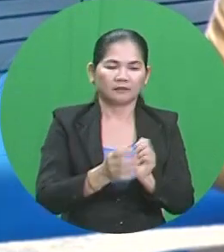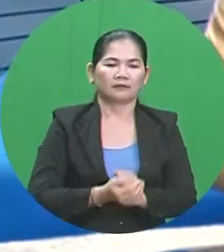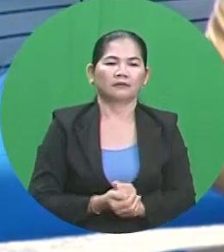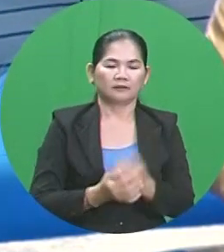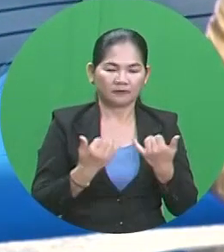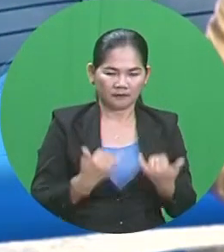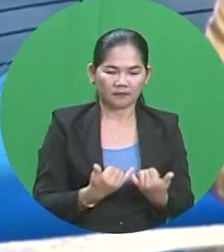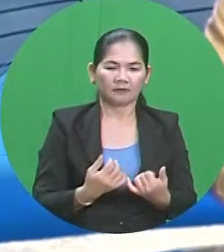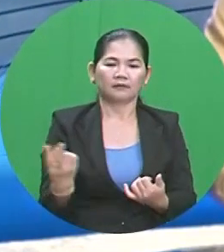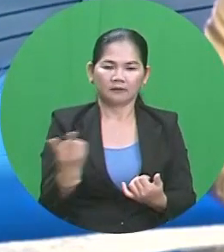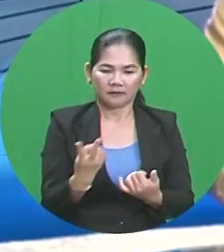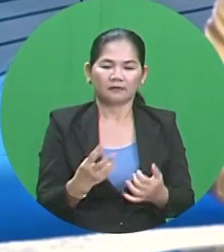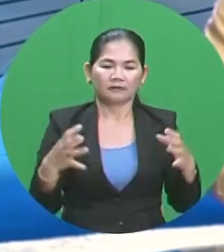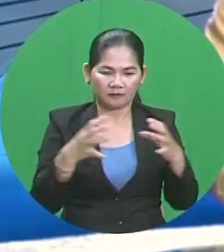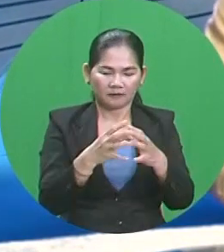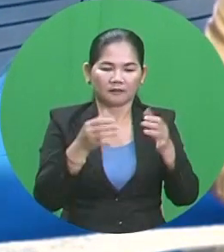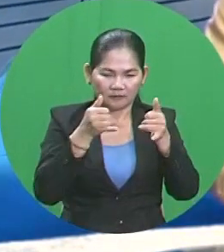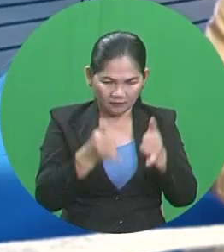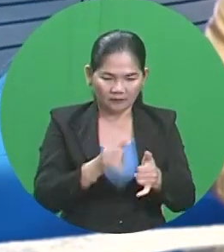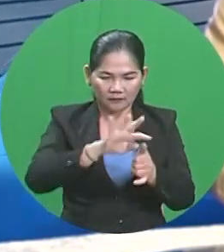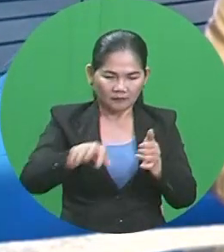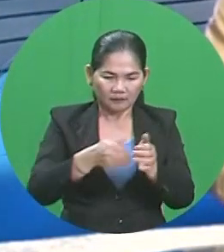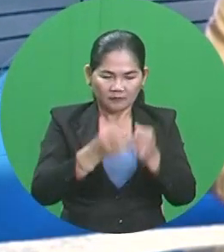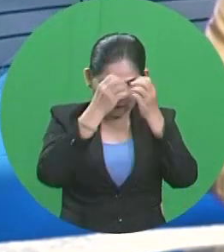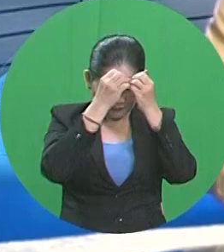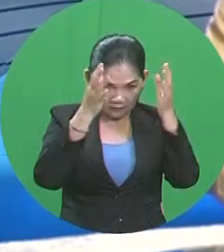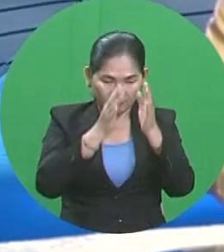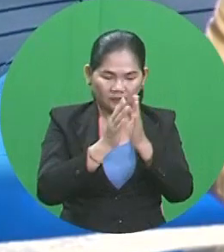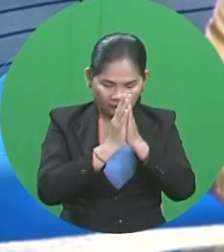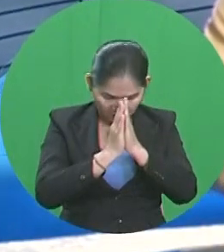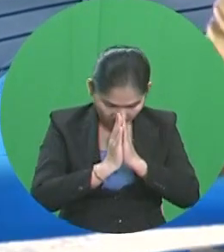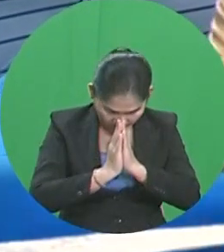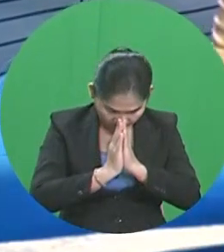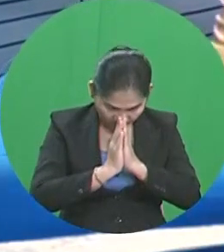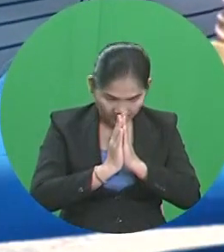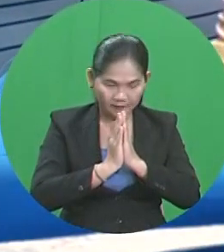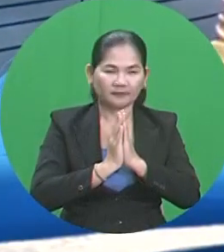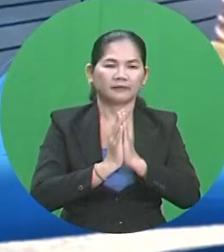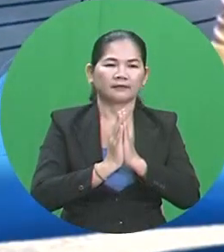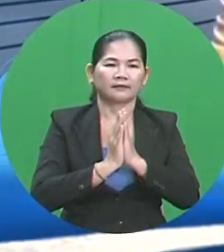ងខណៈនេះយើងខ្ញុំទាំងពីរអ្នកព្រមទាំងក្រុមការងារព័ត៌មានជាតិសូមអរគុណសូមគោរពលា